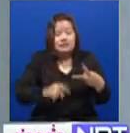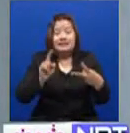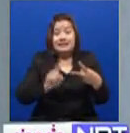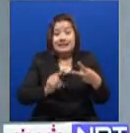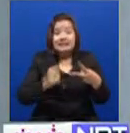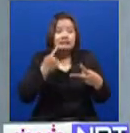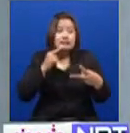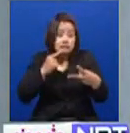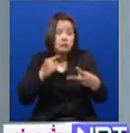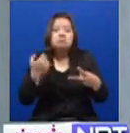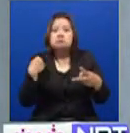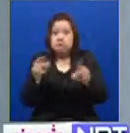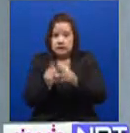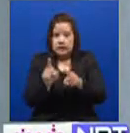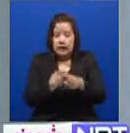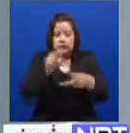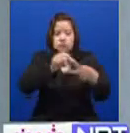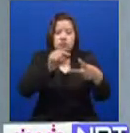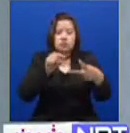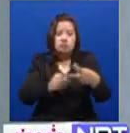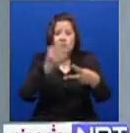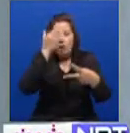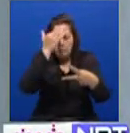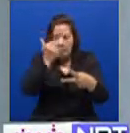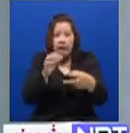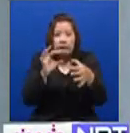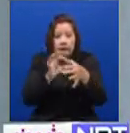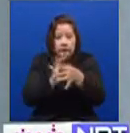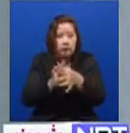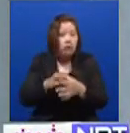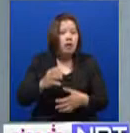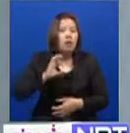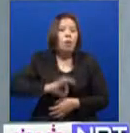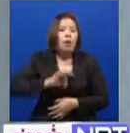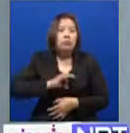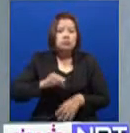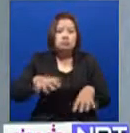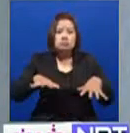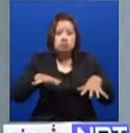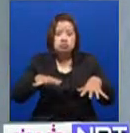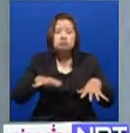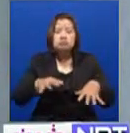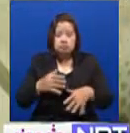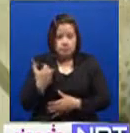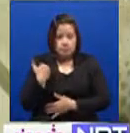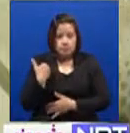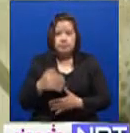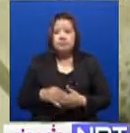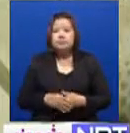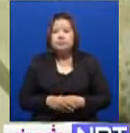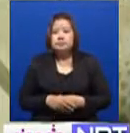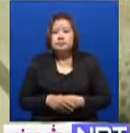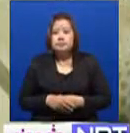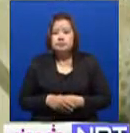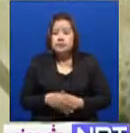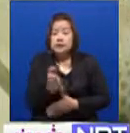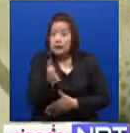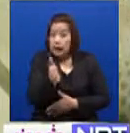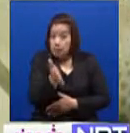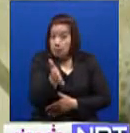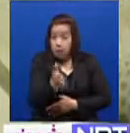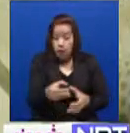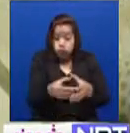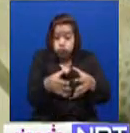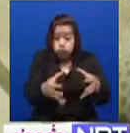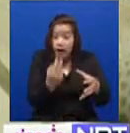ท็อกซินซึ่งทั้งสองอย่างเนี่ยเป็นพิษทำลายประสาททำให้ประสาทหยุดทำงาน ปลาปลากระเพราปก